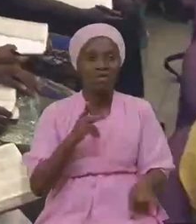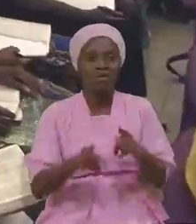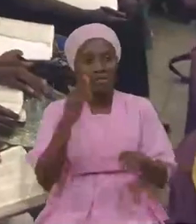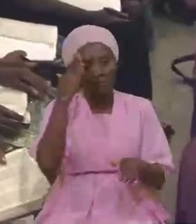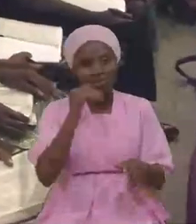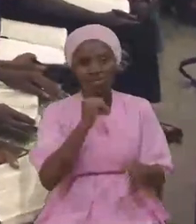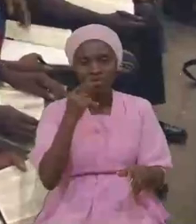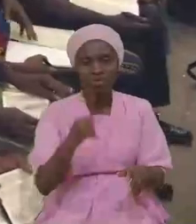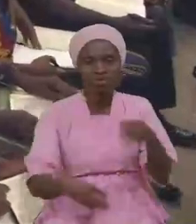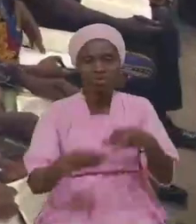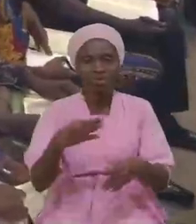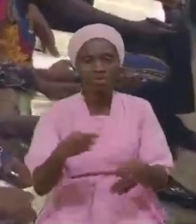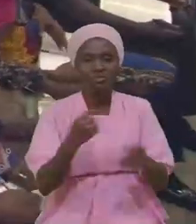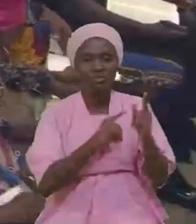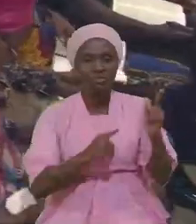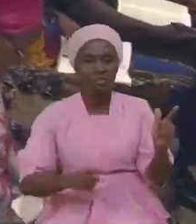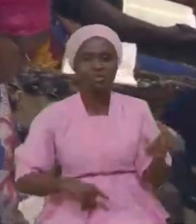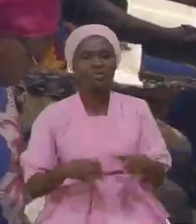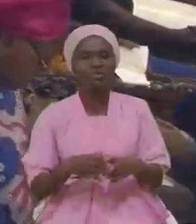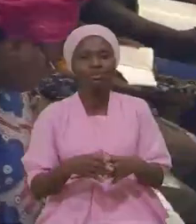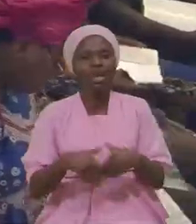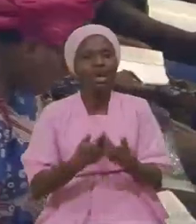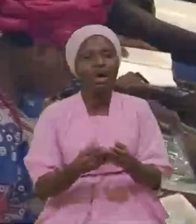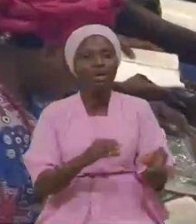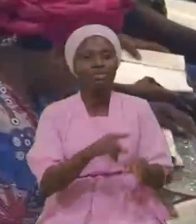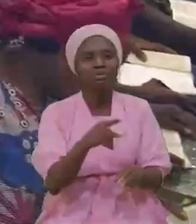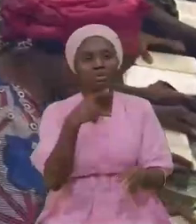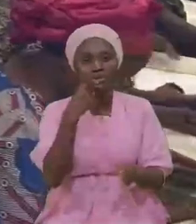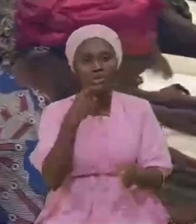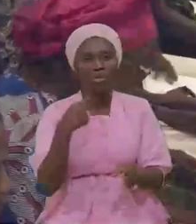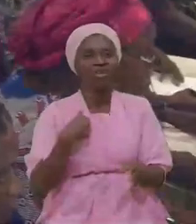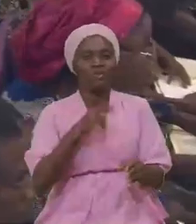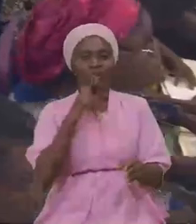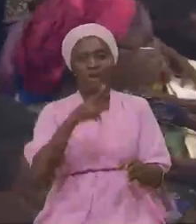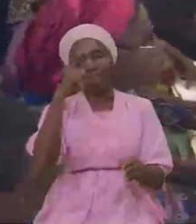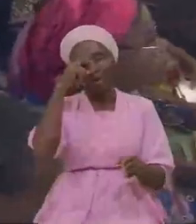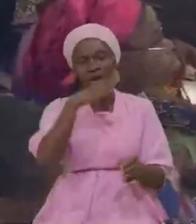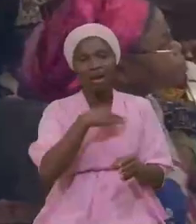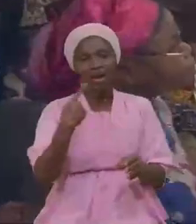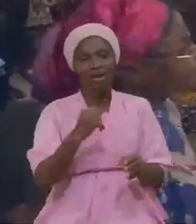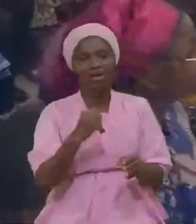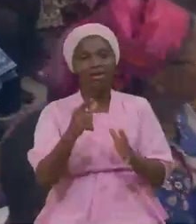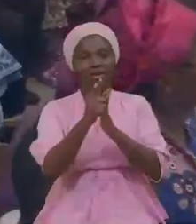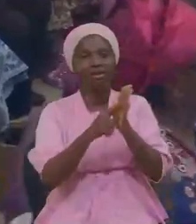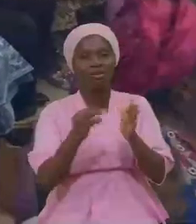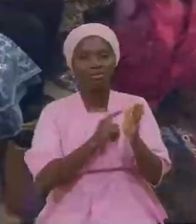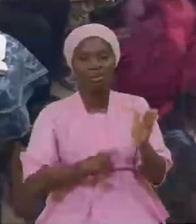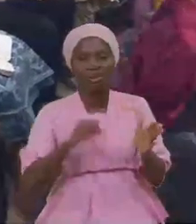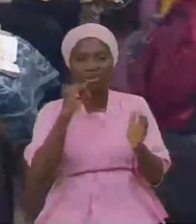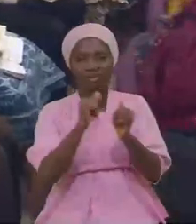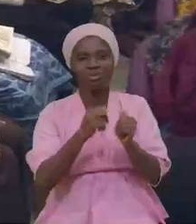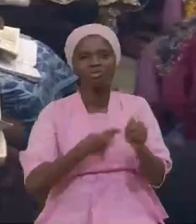Alors, comment allez-vous dire? Comment pouvez-vous dire? Comment pouvez-vous dire? Nous sommes sages, la loi